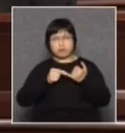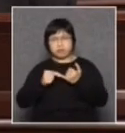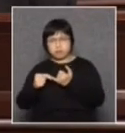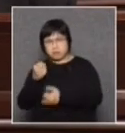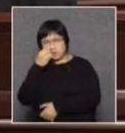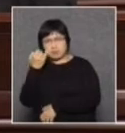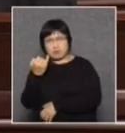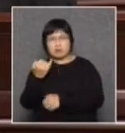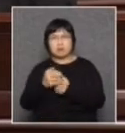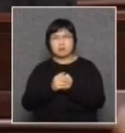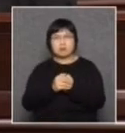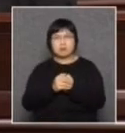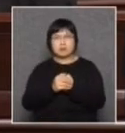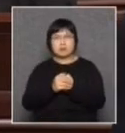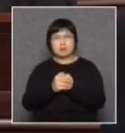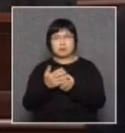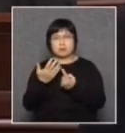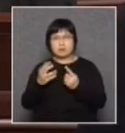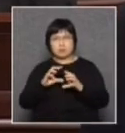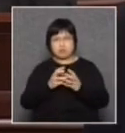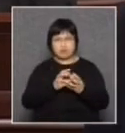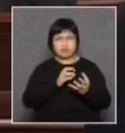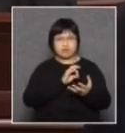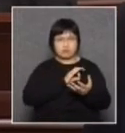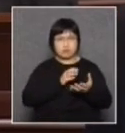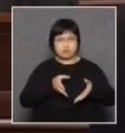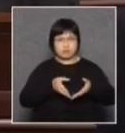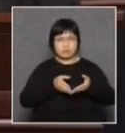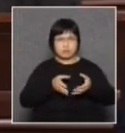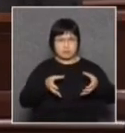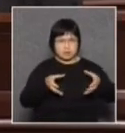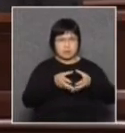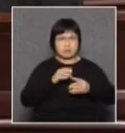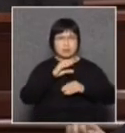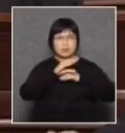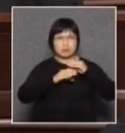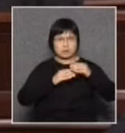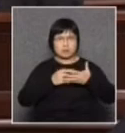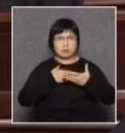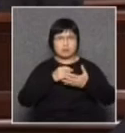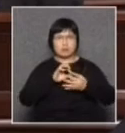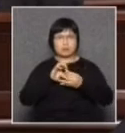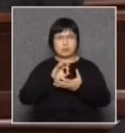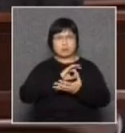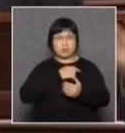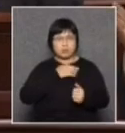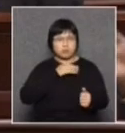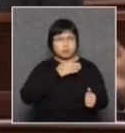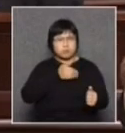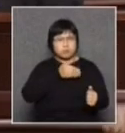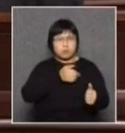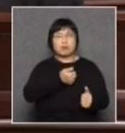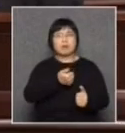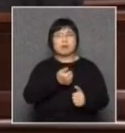咁連嗰15個團體組成嘅呢一個建造業大聯盟啊都被我說服，權